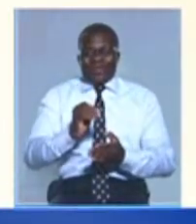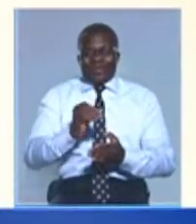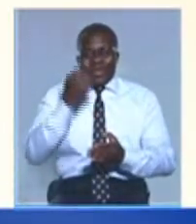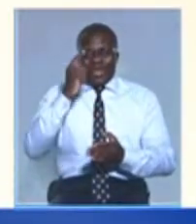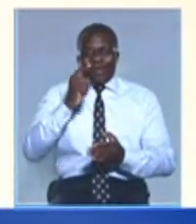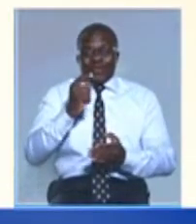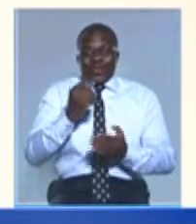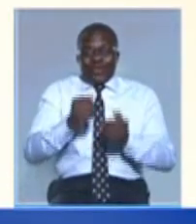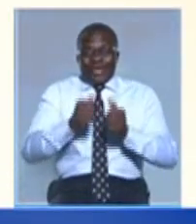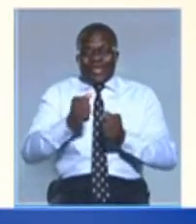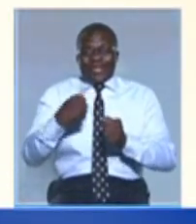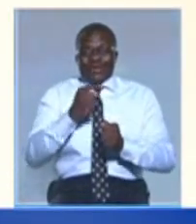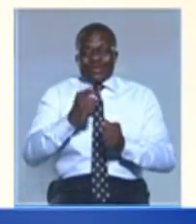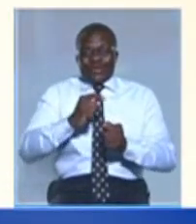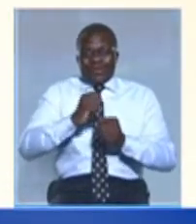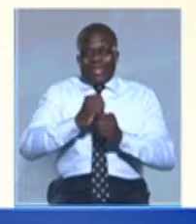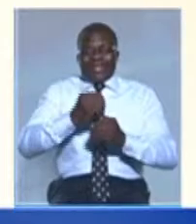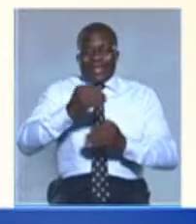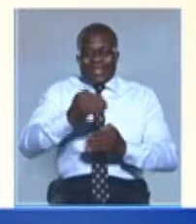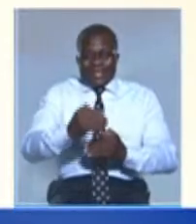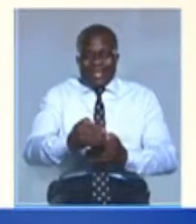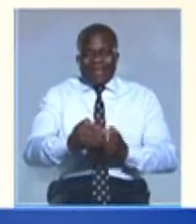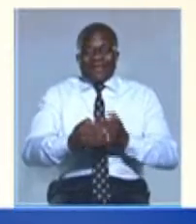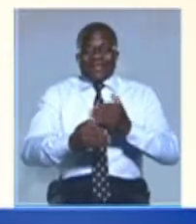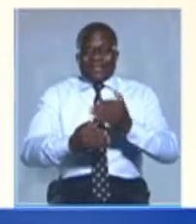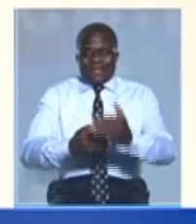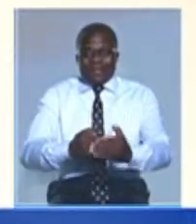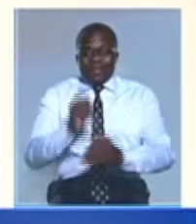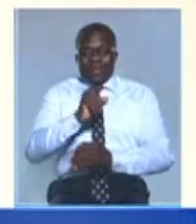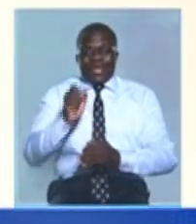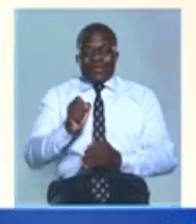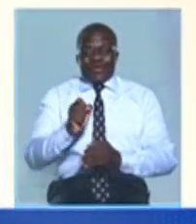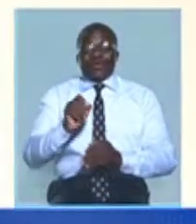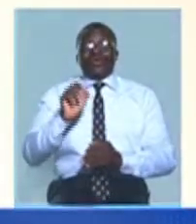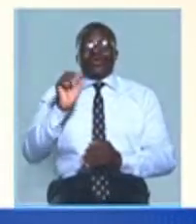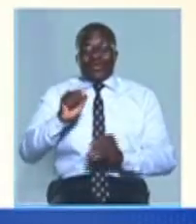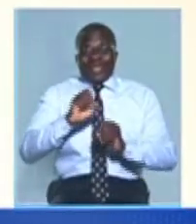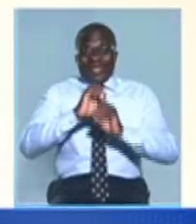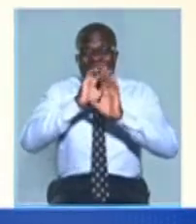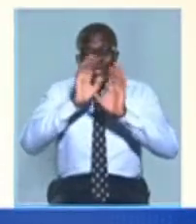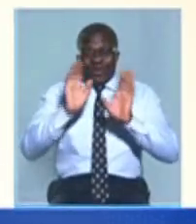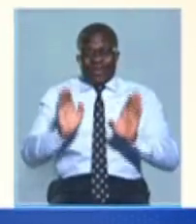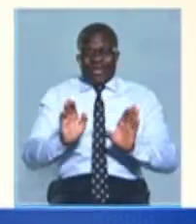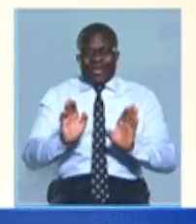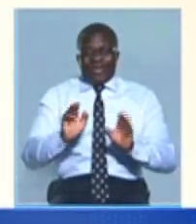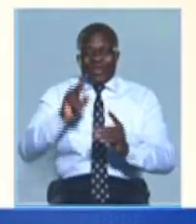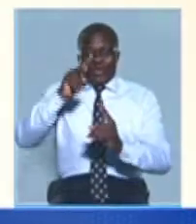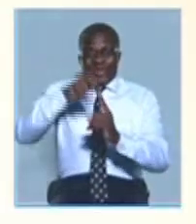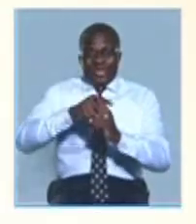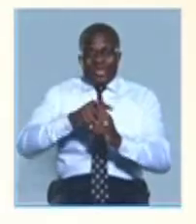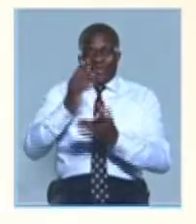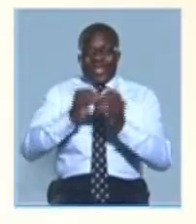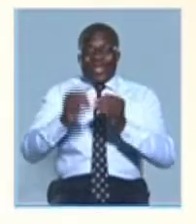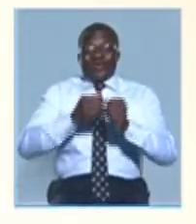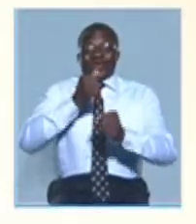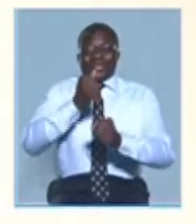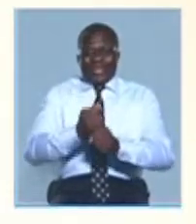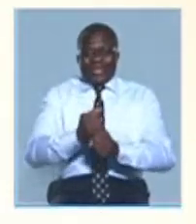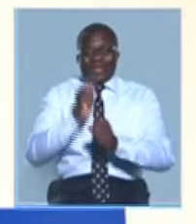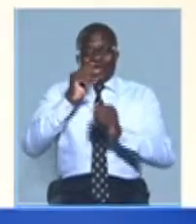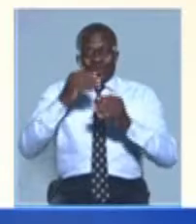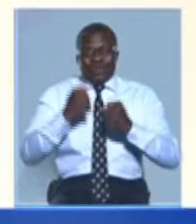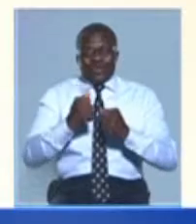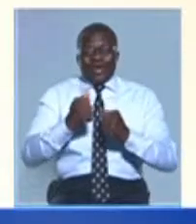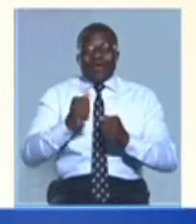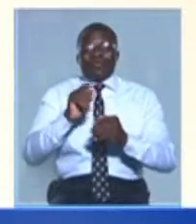pour laquelle nous sommes en train d'avancer. Et donc, oui, clairement, rendez-vous dans quelques années pour avoir